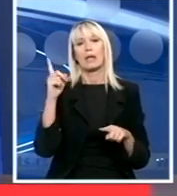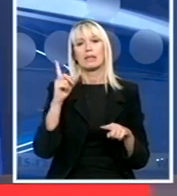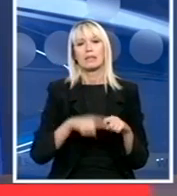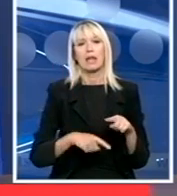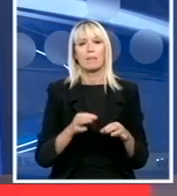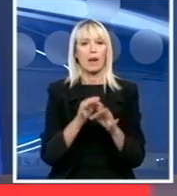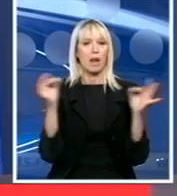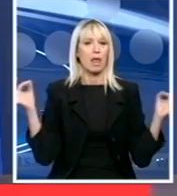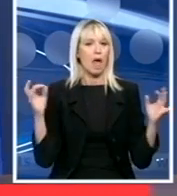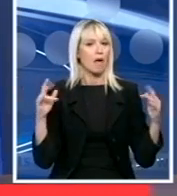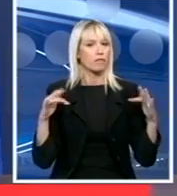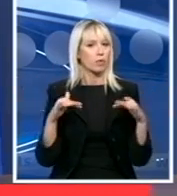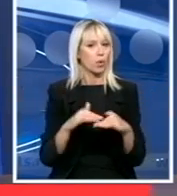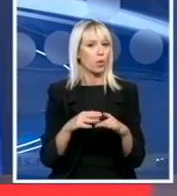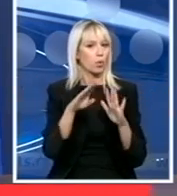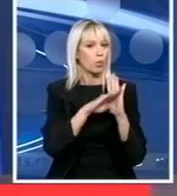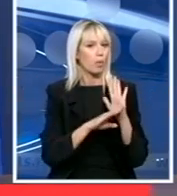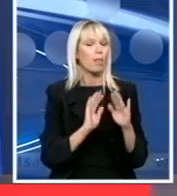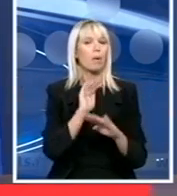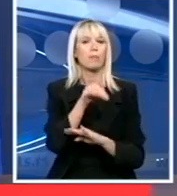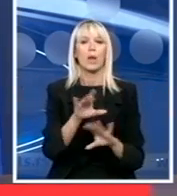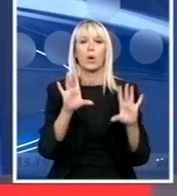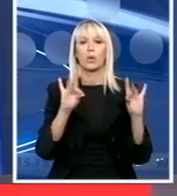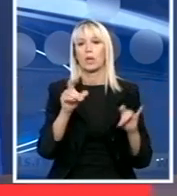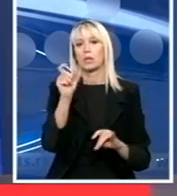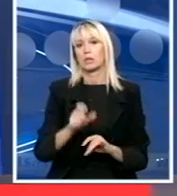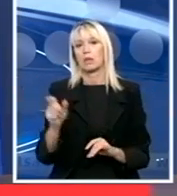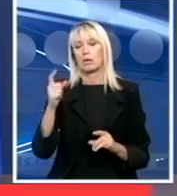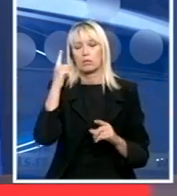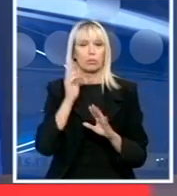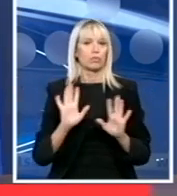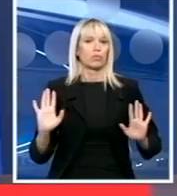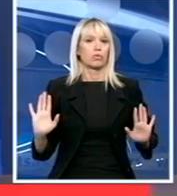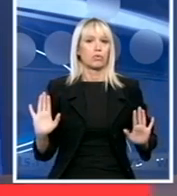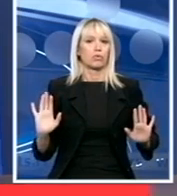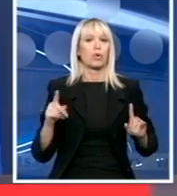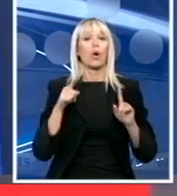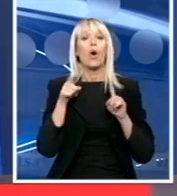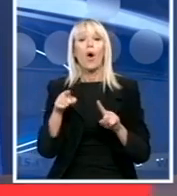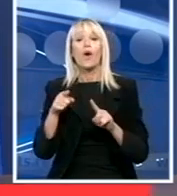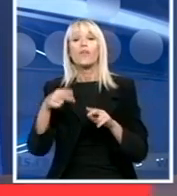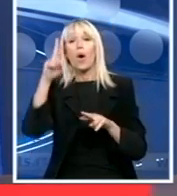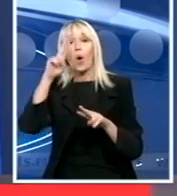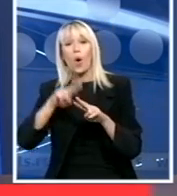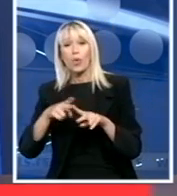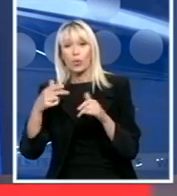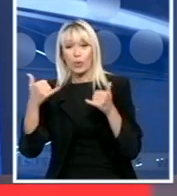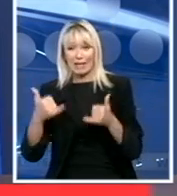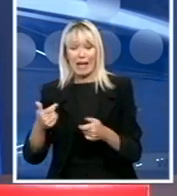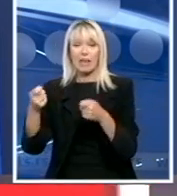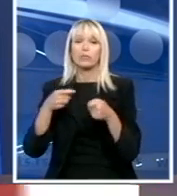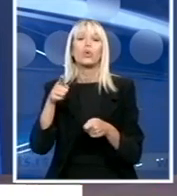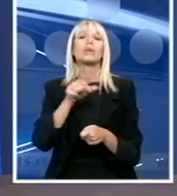javnog okupljanja više od 10. Dakle, ove mere se odnose samo na kulturu, ovo što je